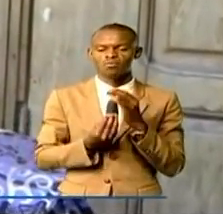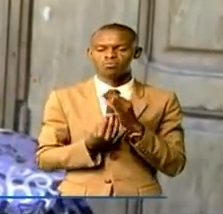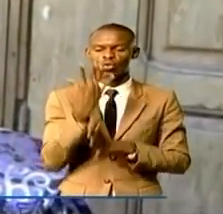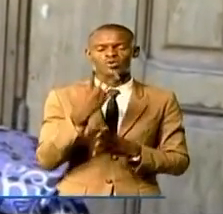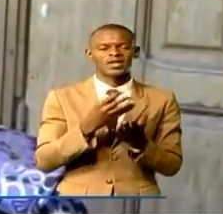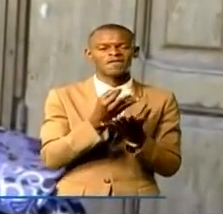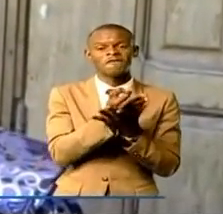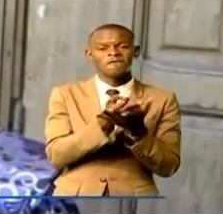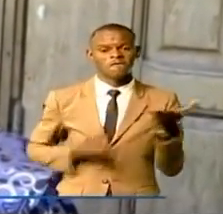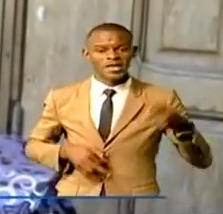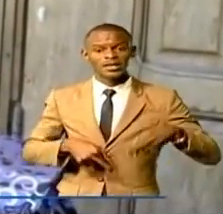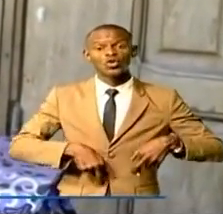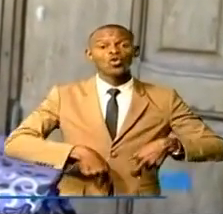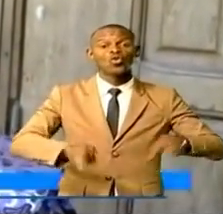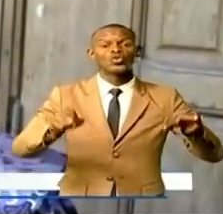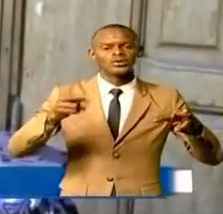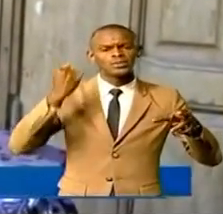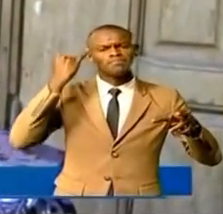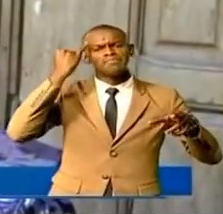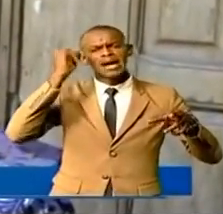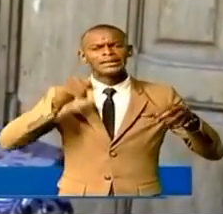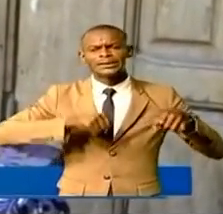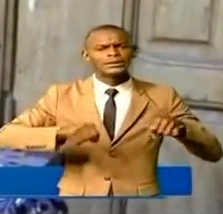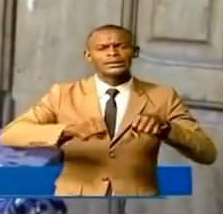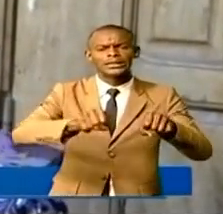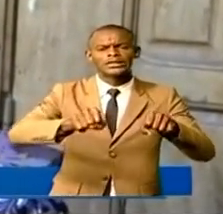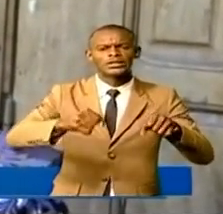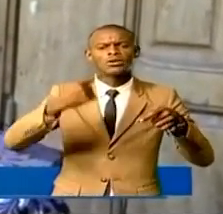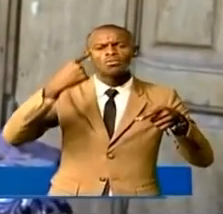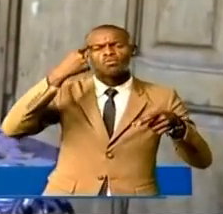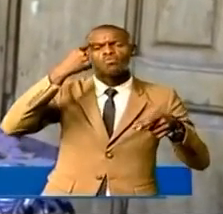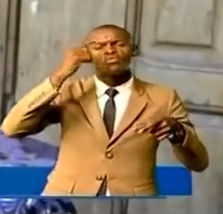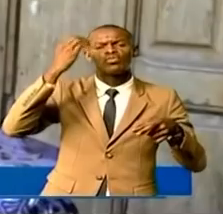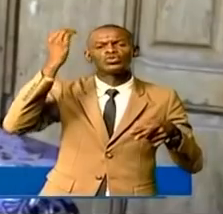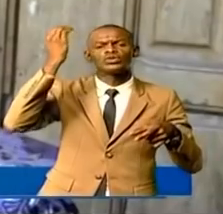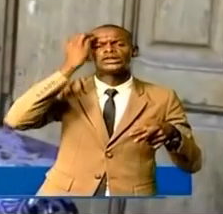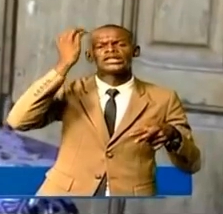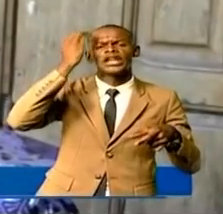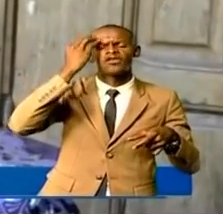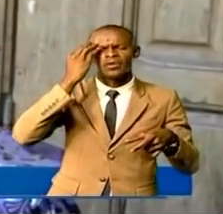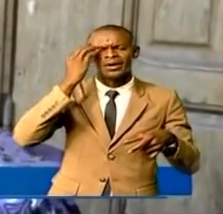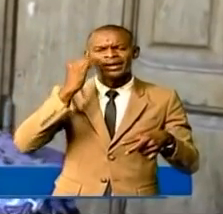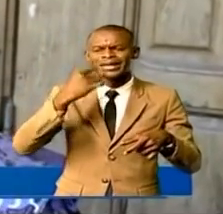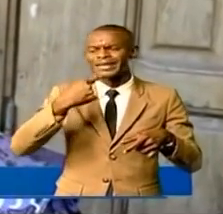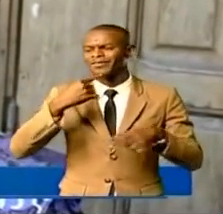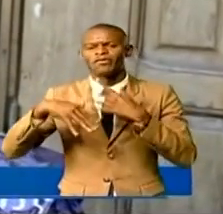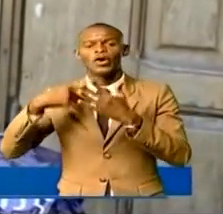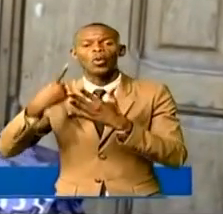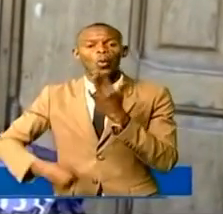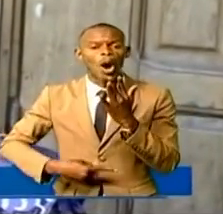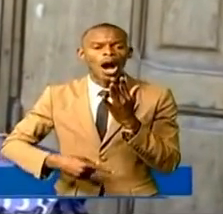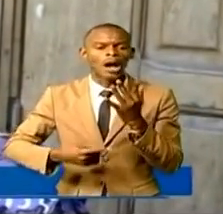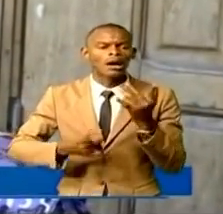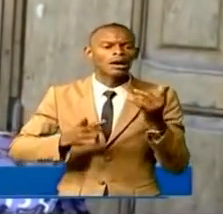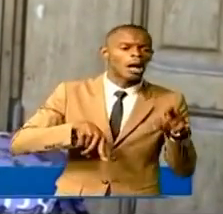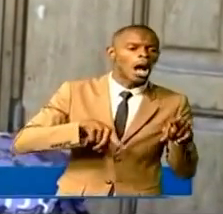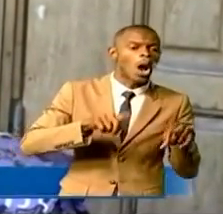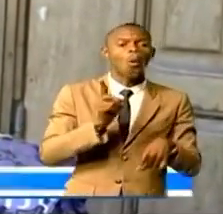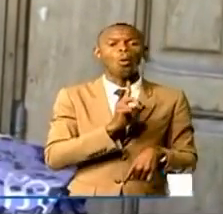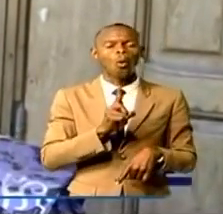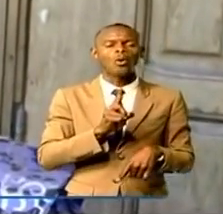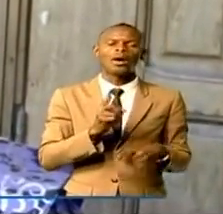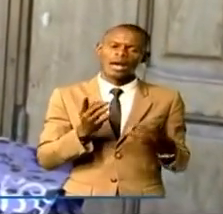puis déterminer qui va faire quoi, quand et où, pour que notre plaidoyer dans